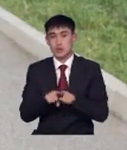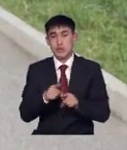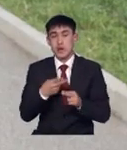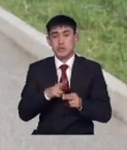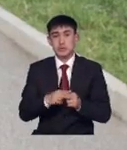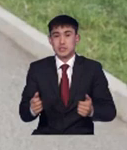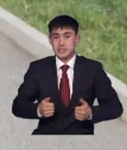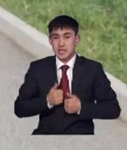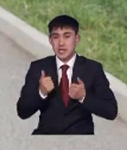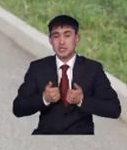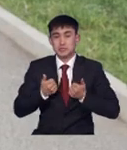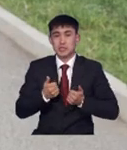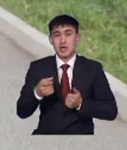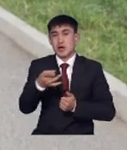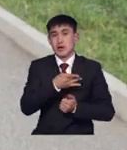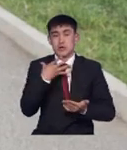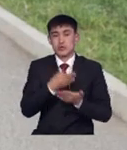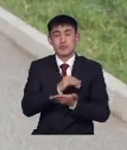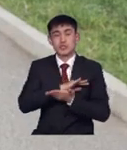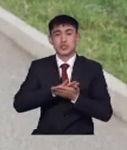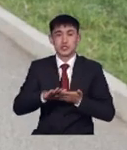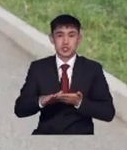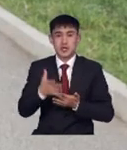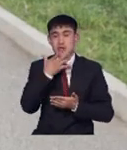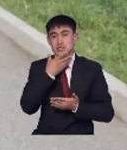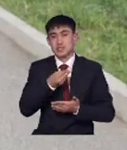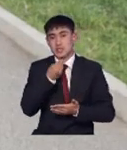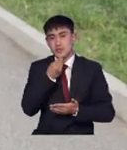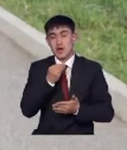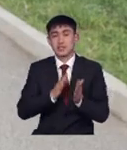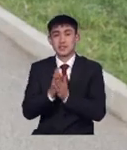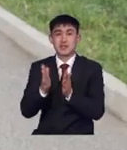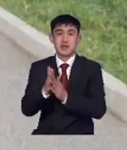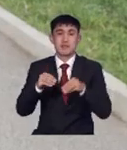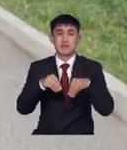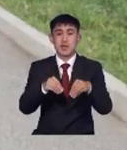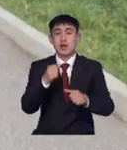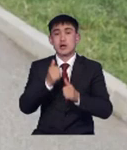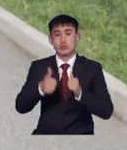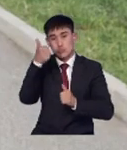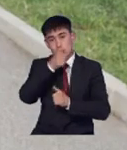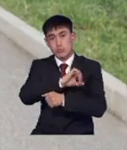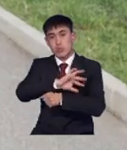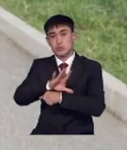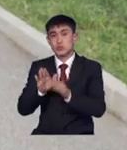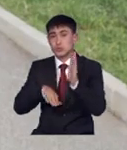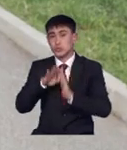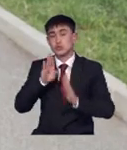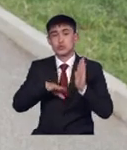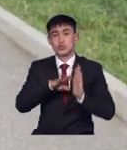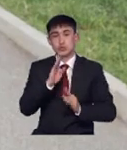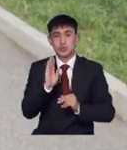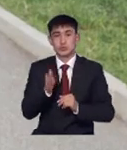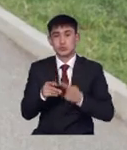Поэтому мы стараемся, чтобы свой район, чтобы он всегда был чистый, красивый, вот, озеленяем. С каждым годом благоустройство лучше и лучше